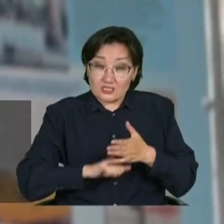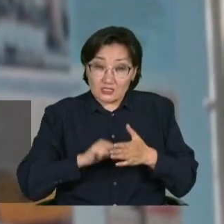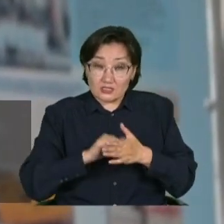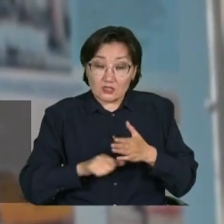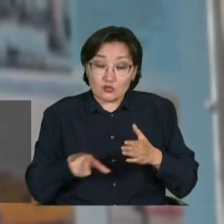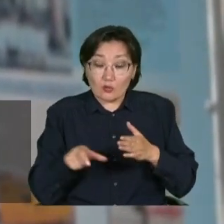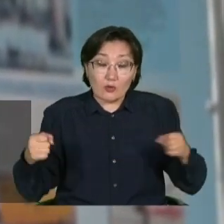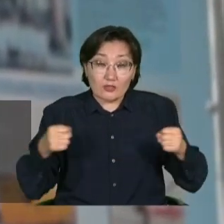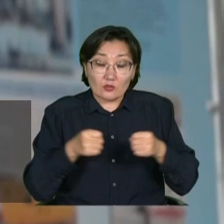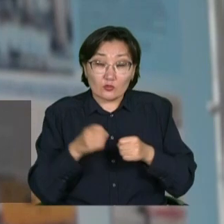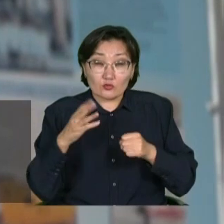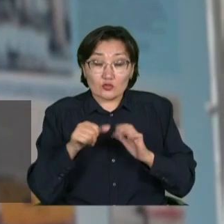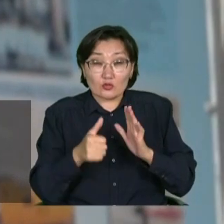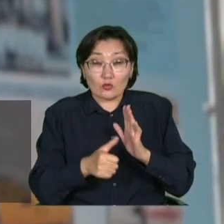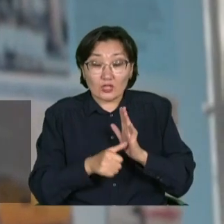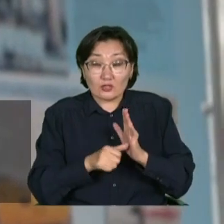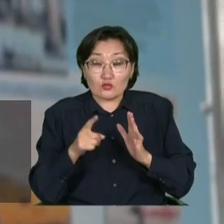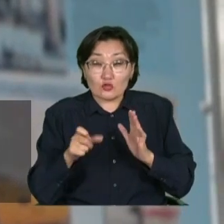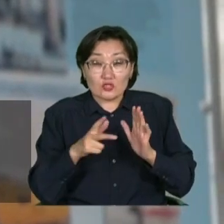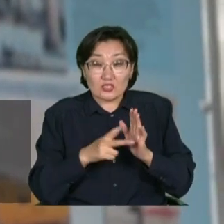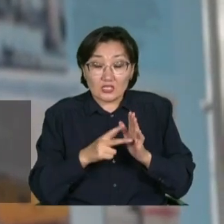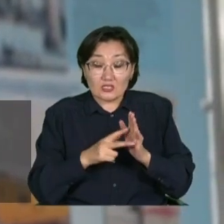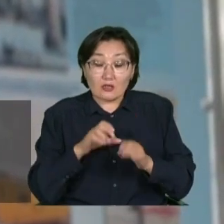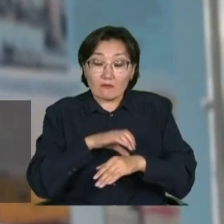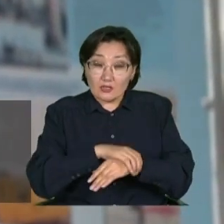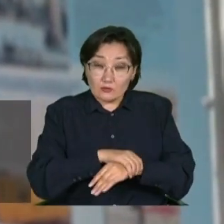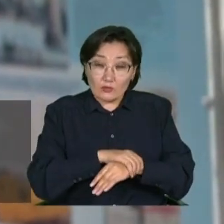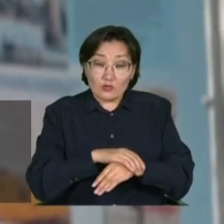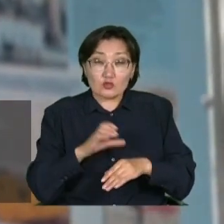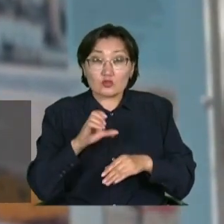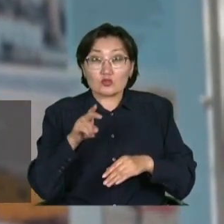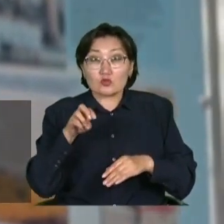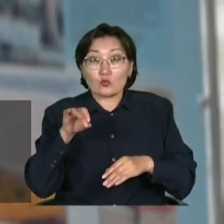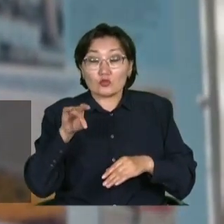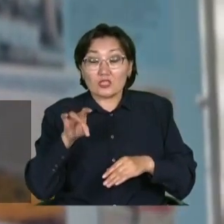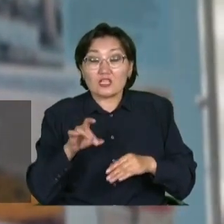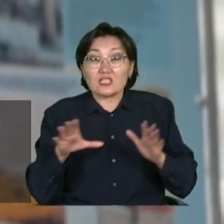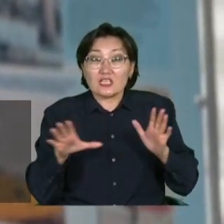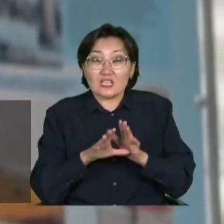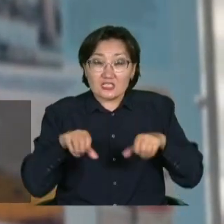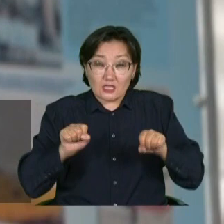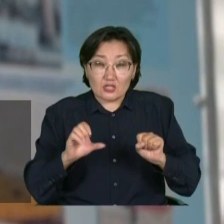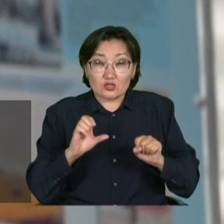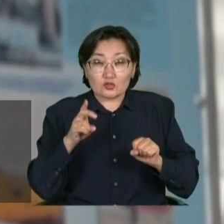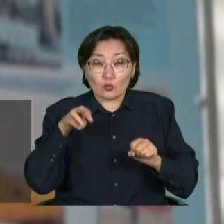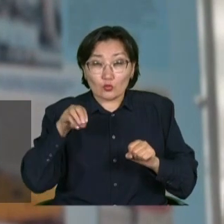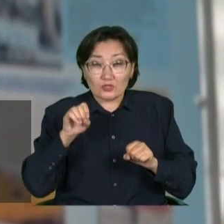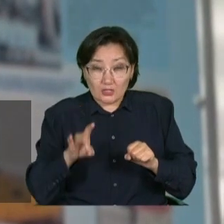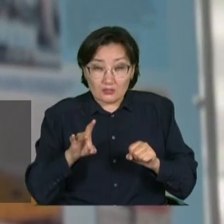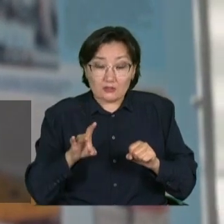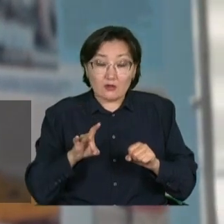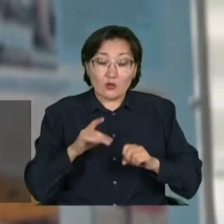көлік 416-ның 108-і қазір айтамыз ғой скутер деп. Электромобиль бар, сол скутер бар. Сонда